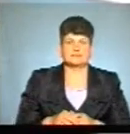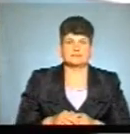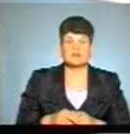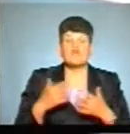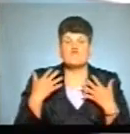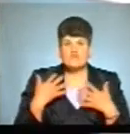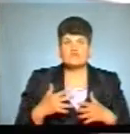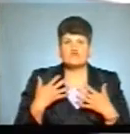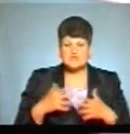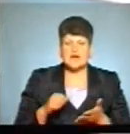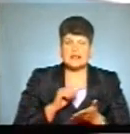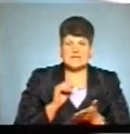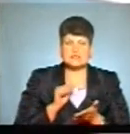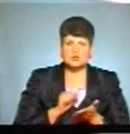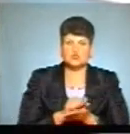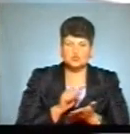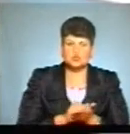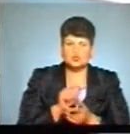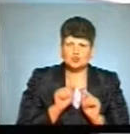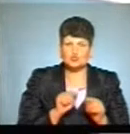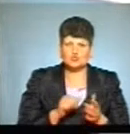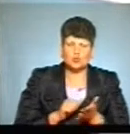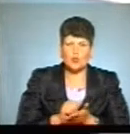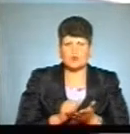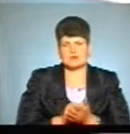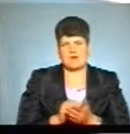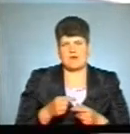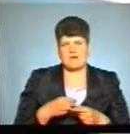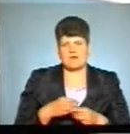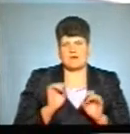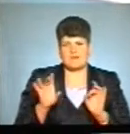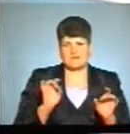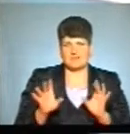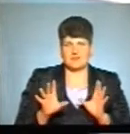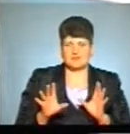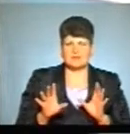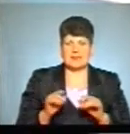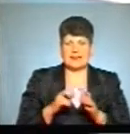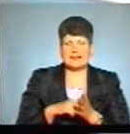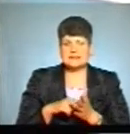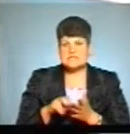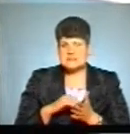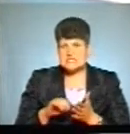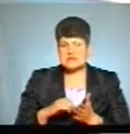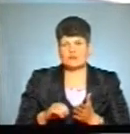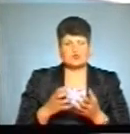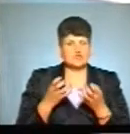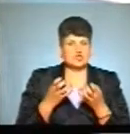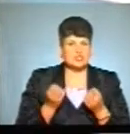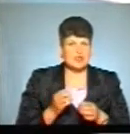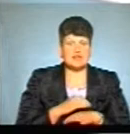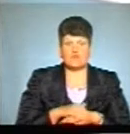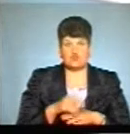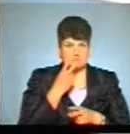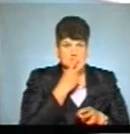Вже друкована агітація пішла в рух. Якихось там рекламок, листівок, агітаторів ми ще на вулицях